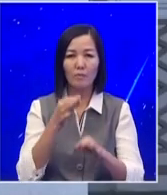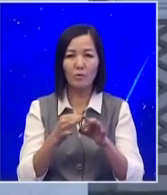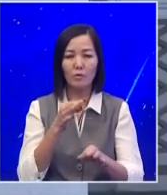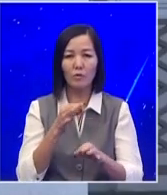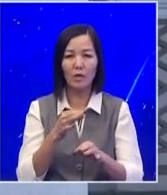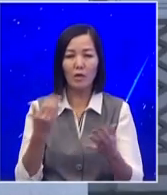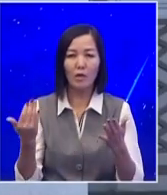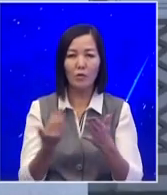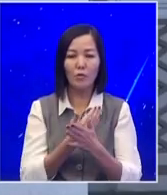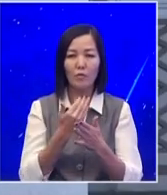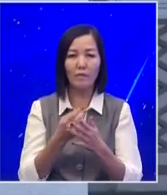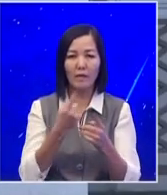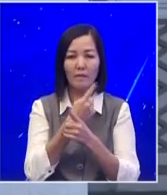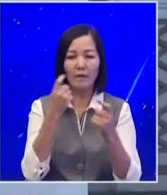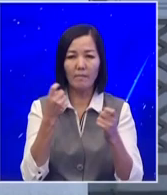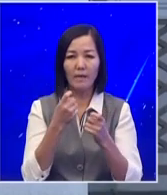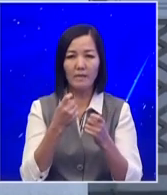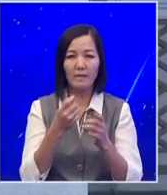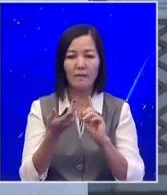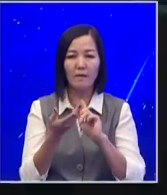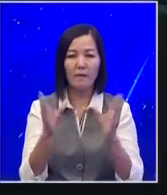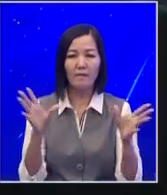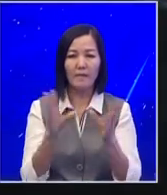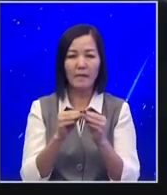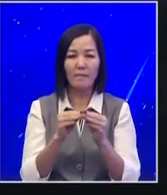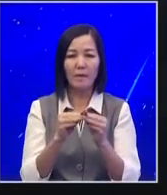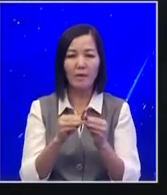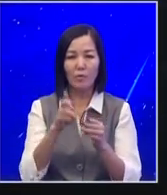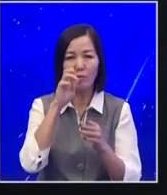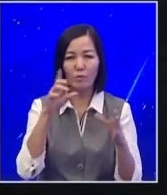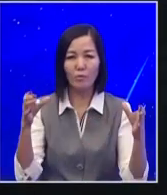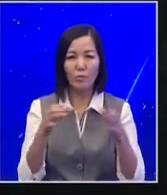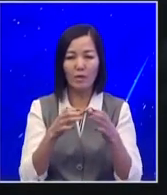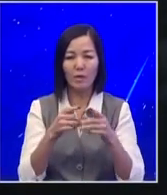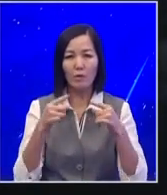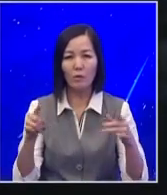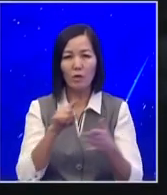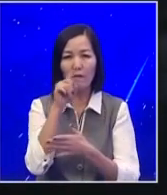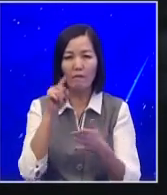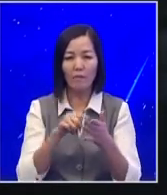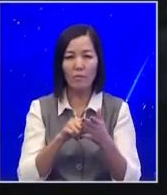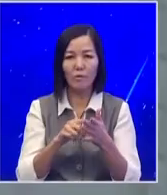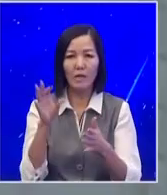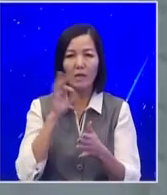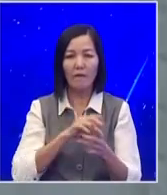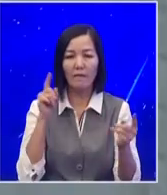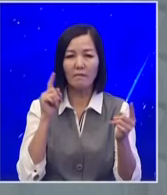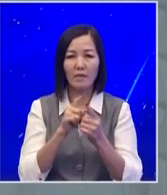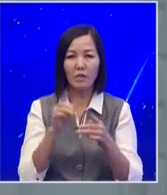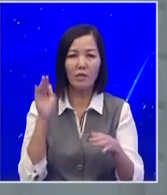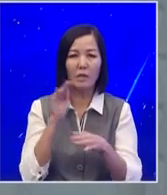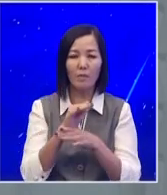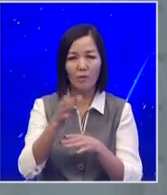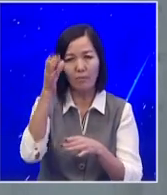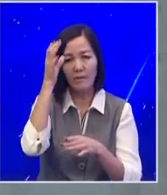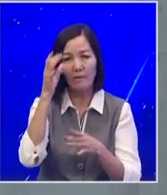тенденции современной подачи информации, взаимодействия с государственными органами и многие другие вопросы. Эффект встречи дополнили